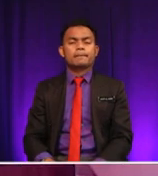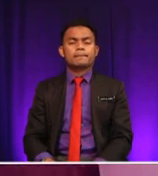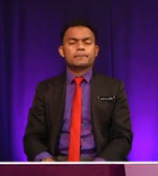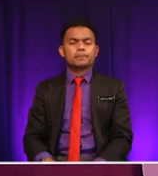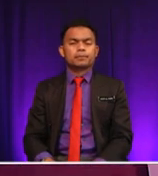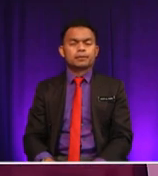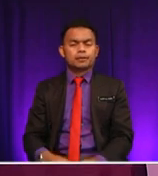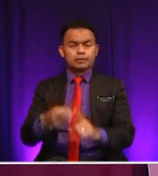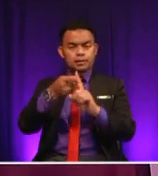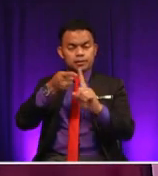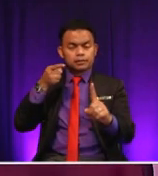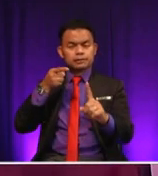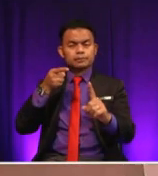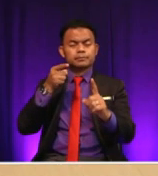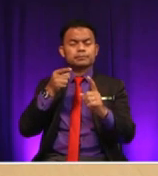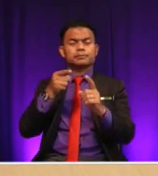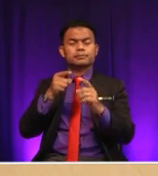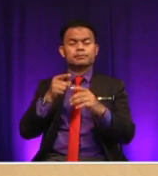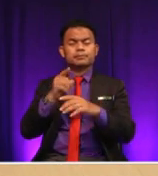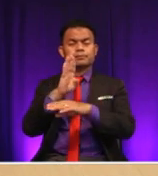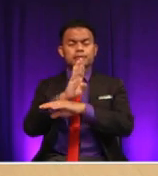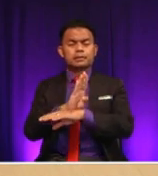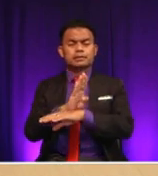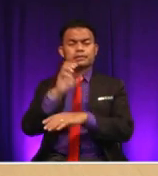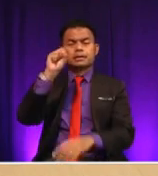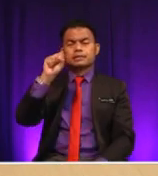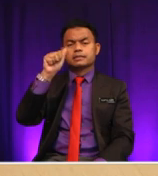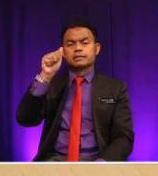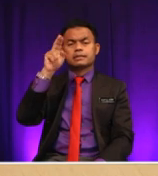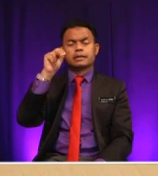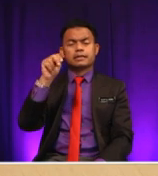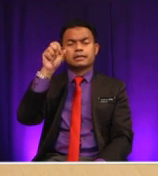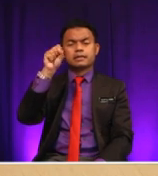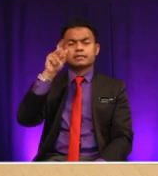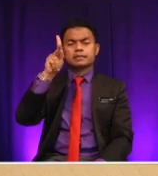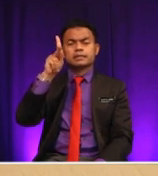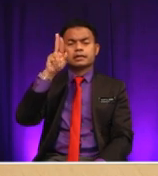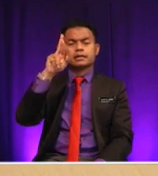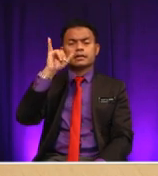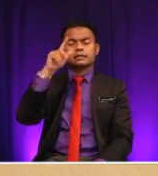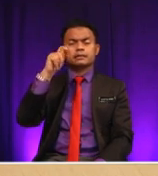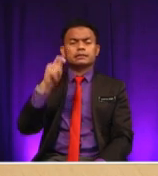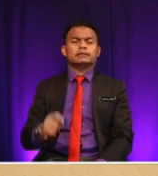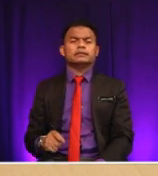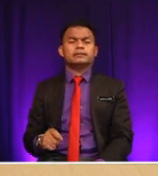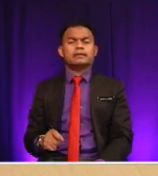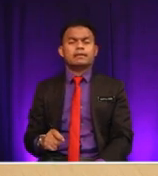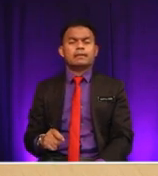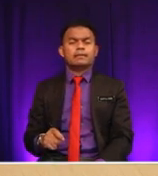sunscreen Dia berasal dari sebagai rangka yang menjadi di dalam ataupun